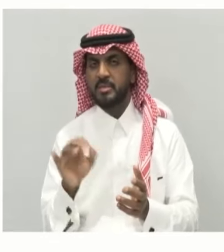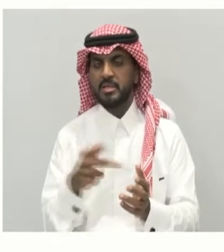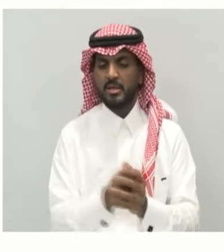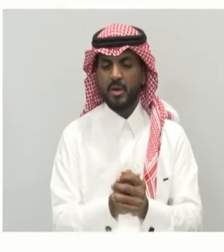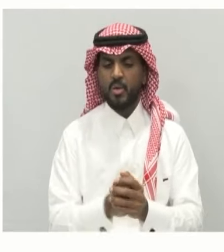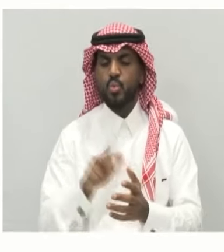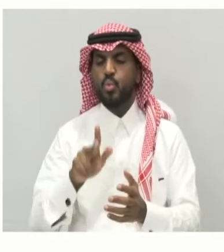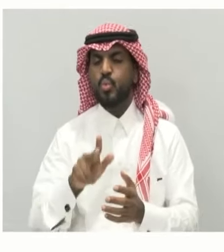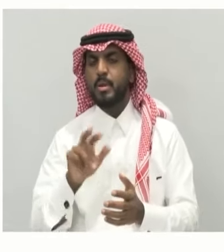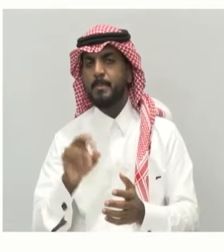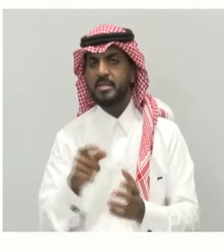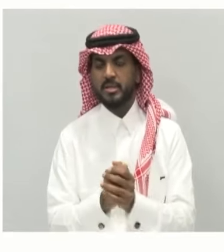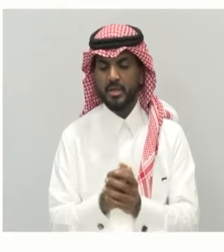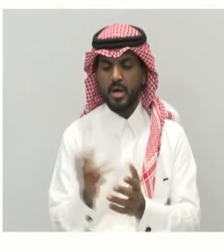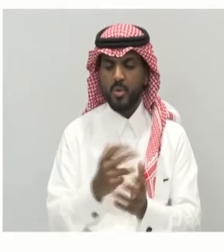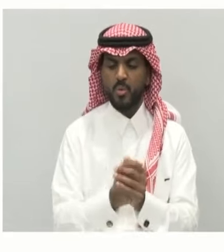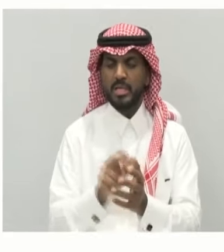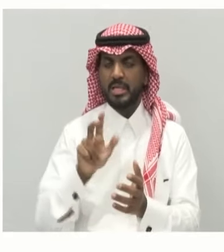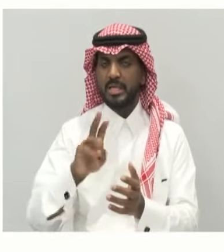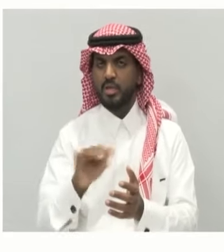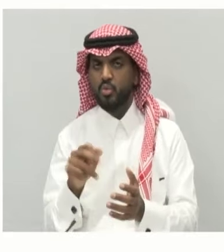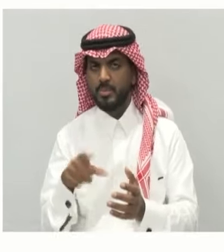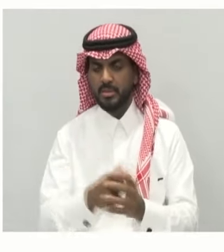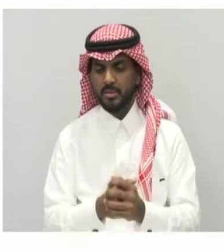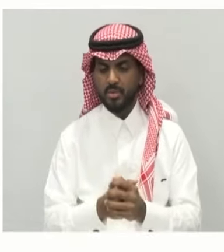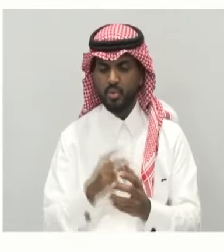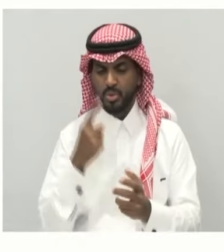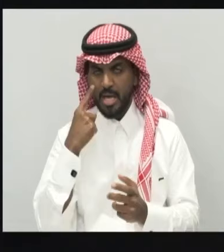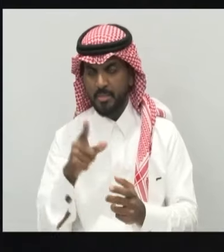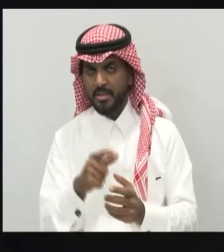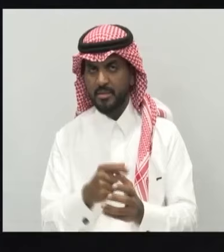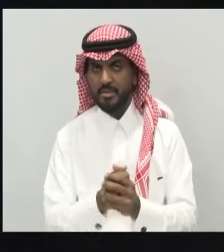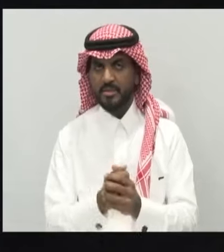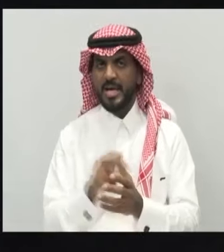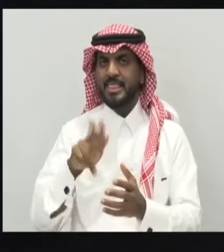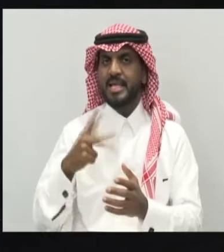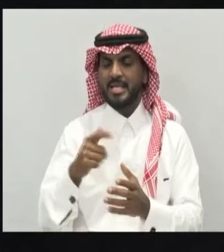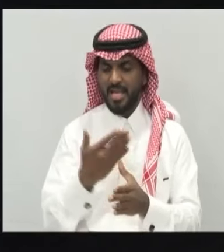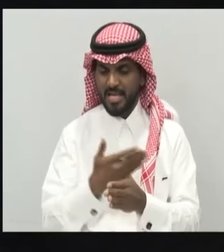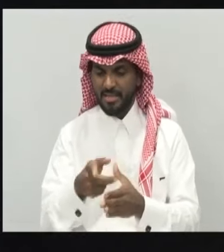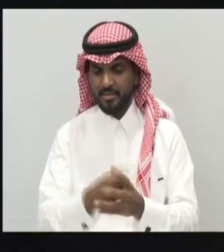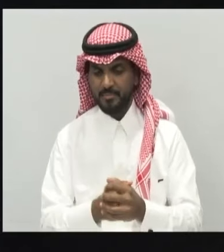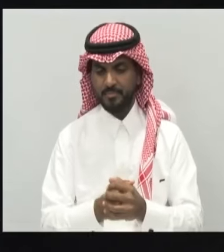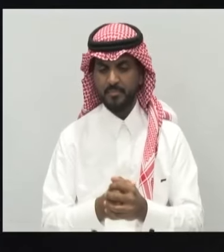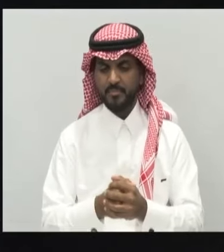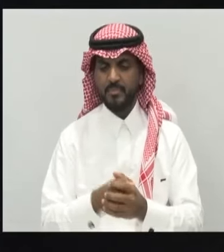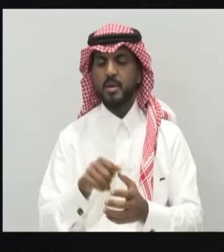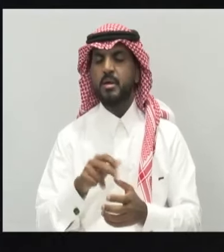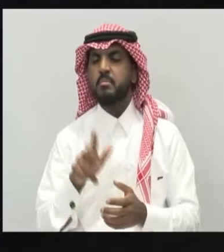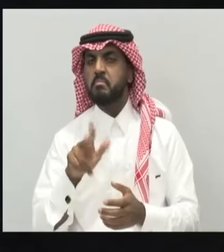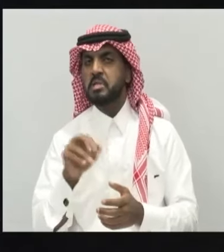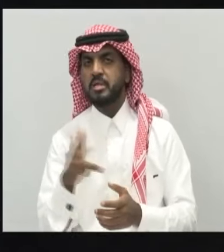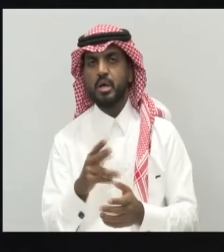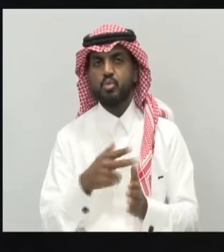الكيلومتر اتابع التعليل الاتي طيب انا ابغى احدد هل الوحده ملليتر سنتيمتر متر ام